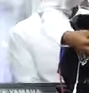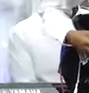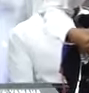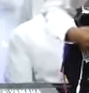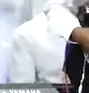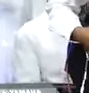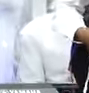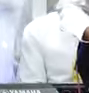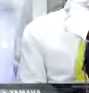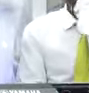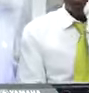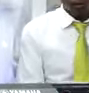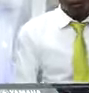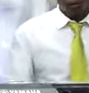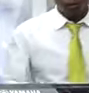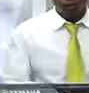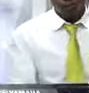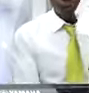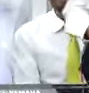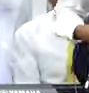ufunge macho yako tukaweze kumwomba Mungu.